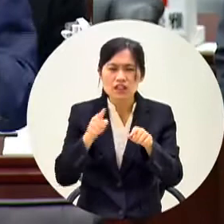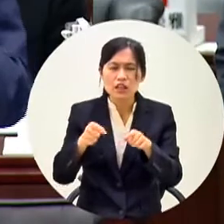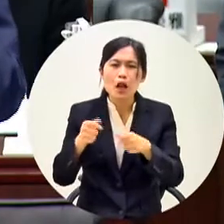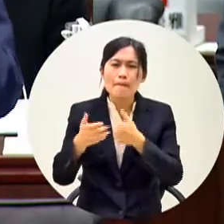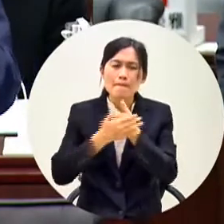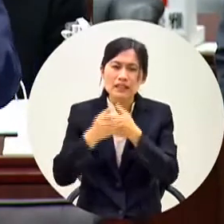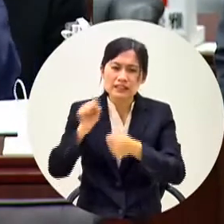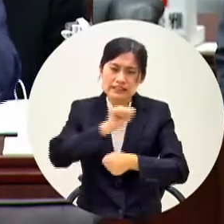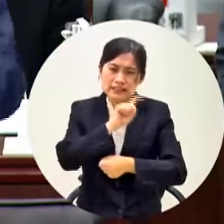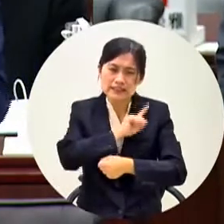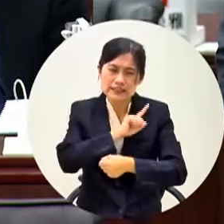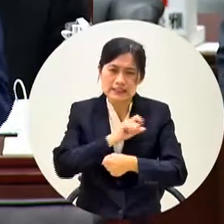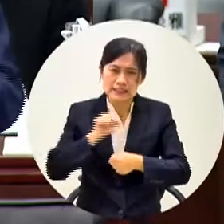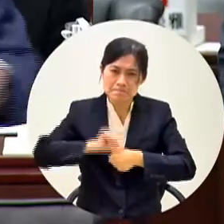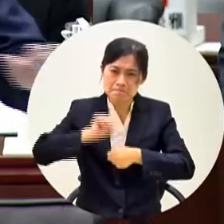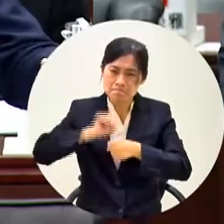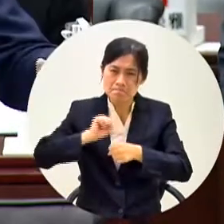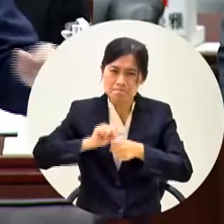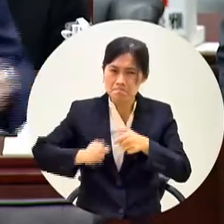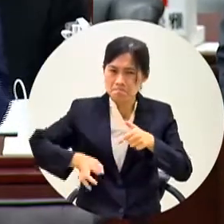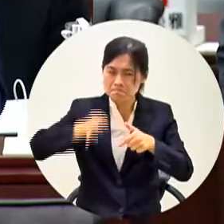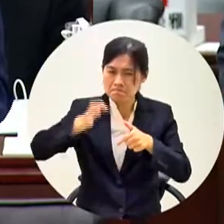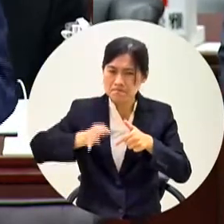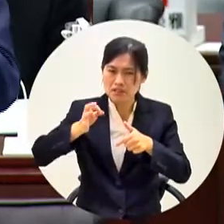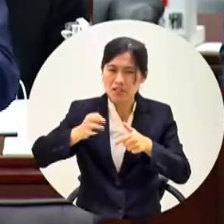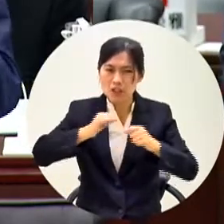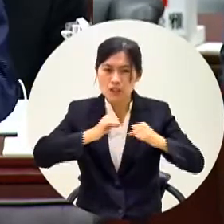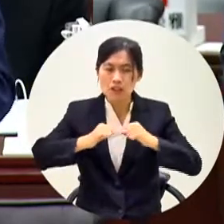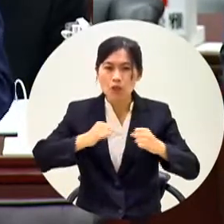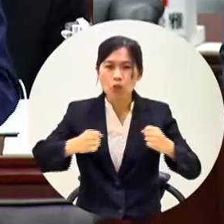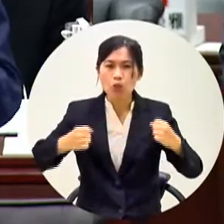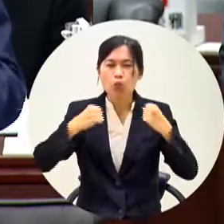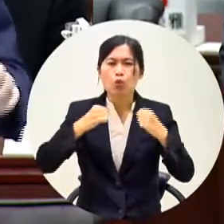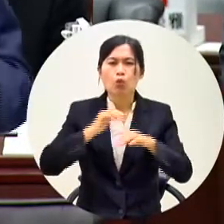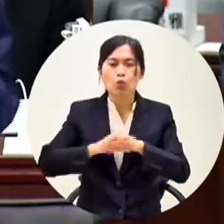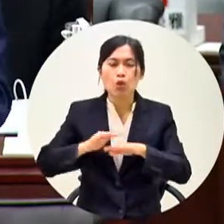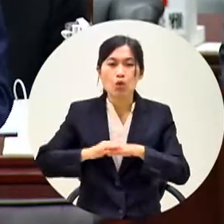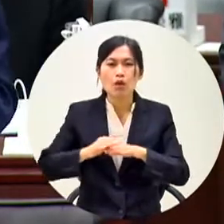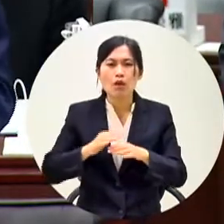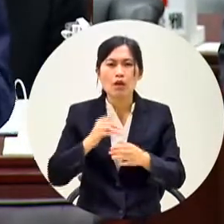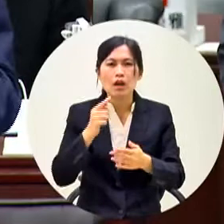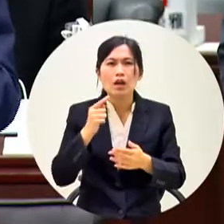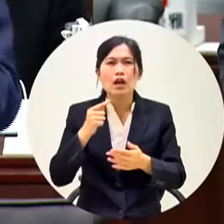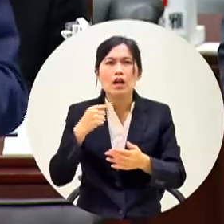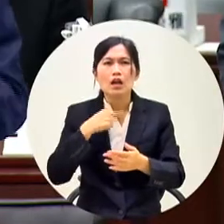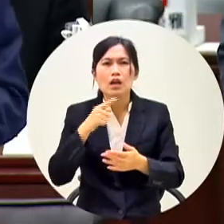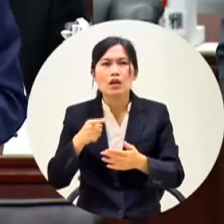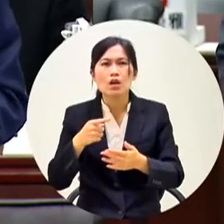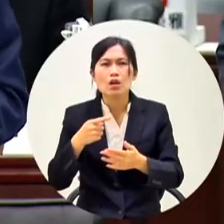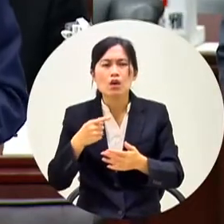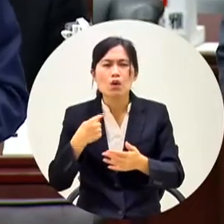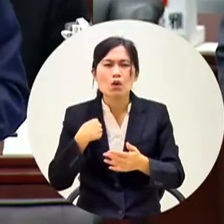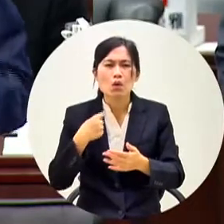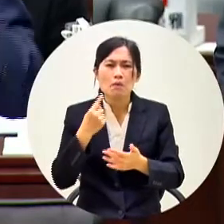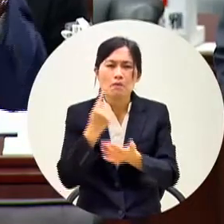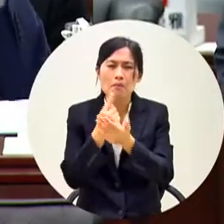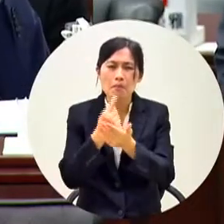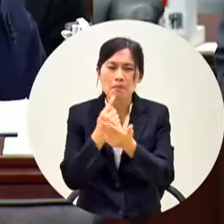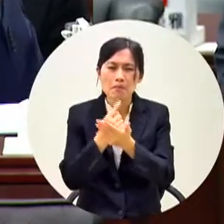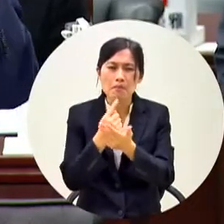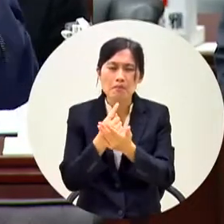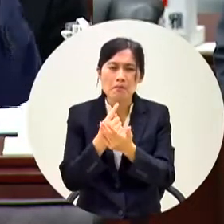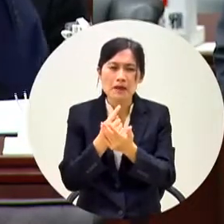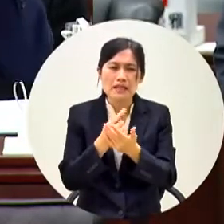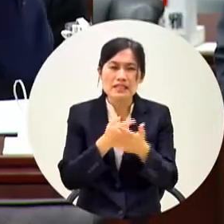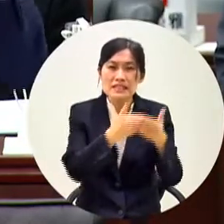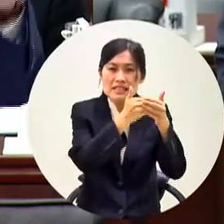你才会更有竞争力。你不能永远都要跟中国还是东协国家你在价格上做一些竞争，所以我们